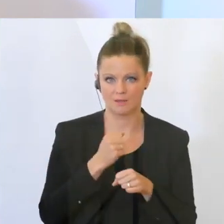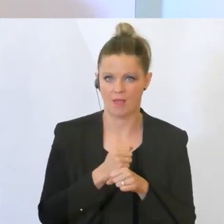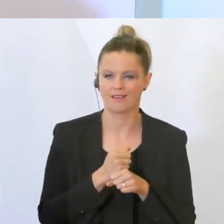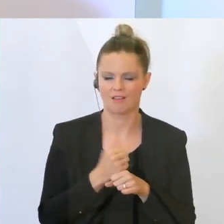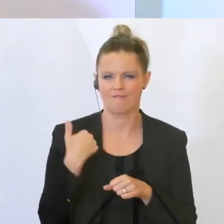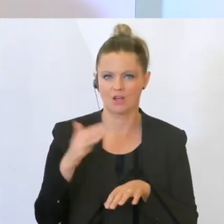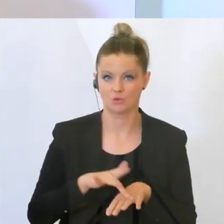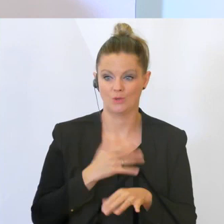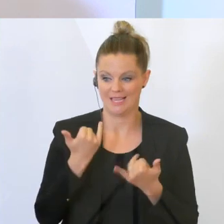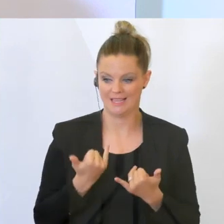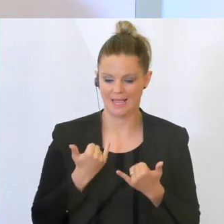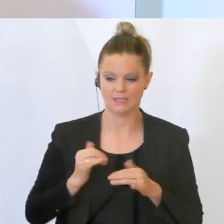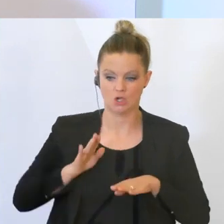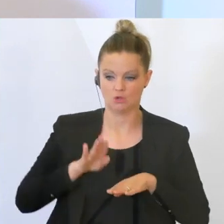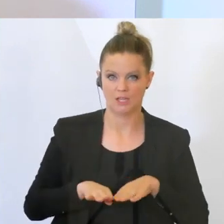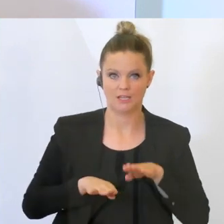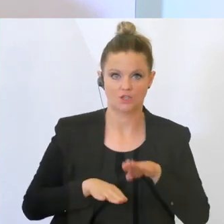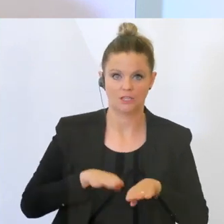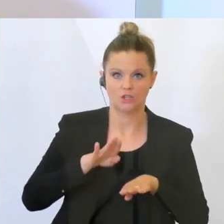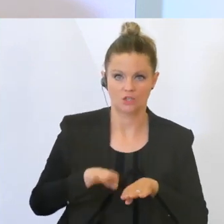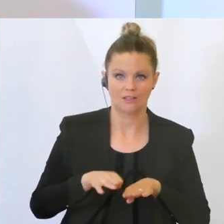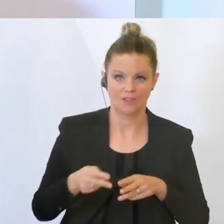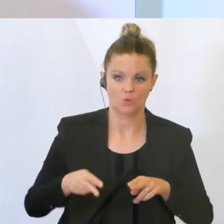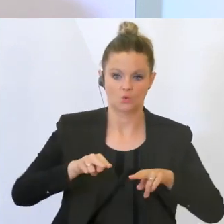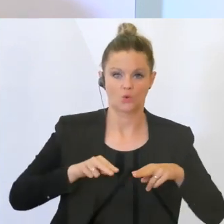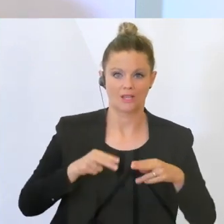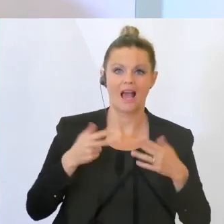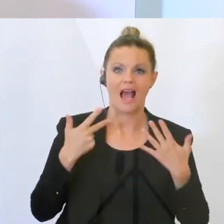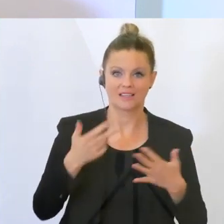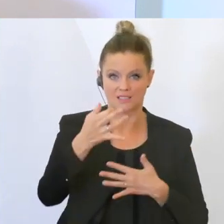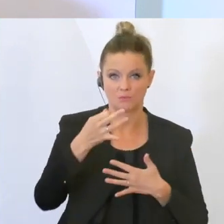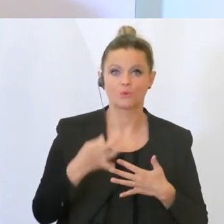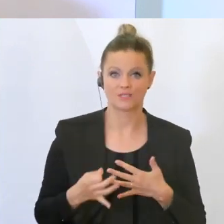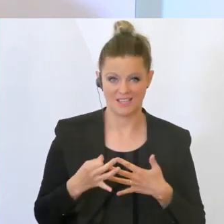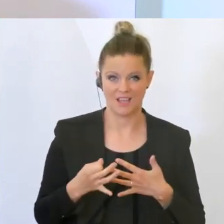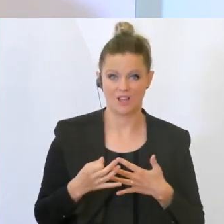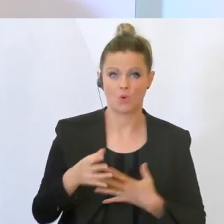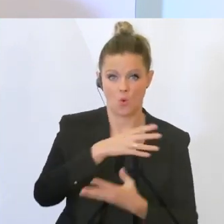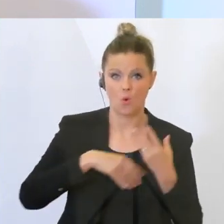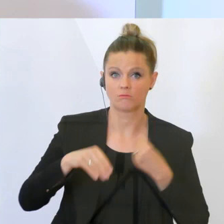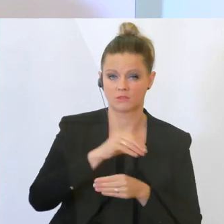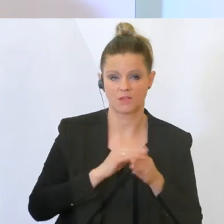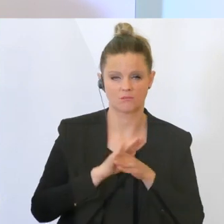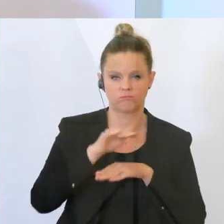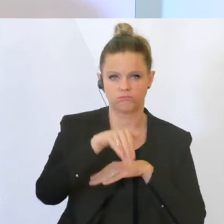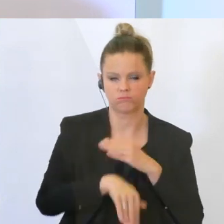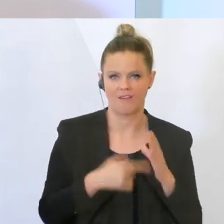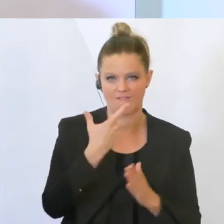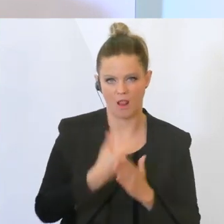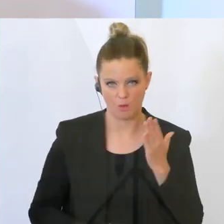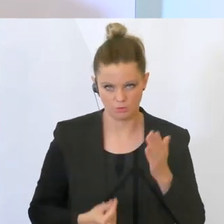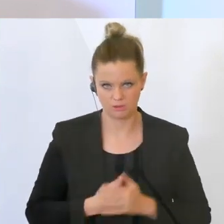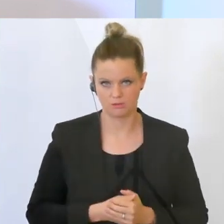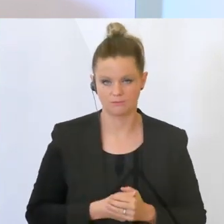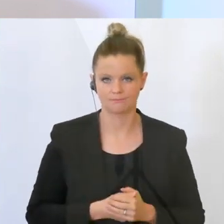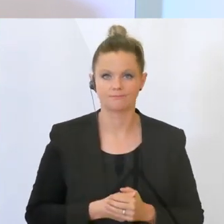Schritt kommen wir aus einer Phase, in der wir 80% unseres Umsatzes einzubüßen hatten, wieder in eine Zeit,